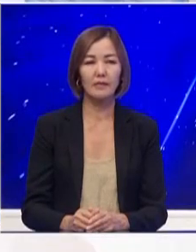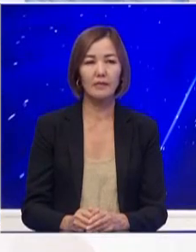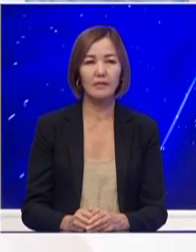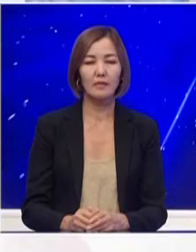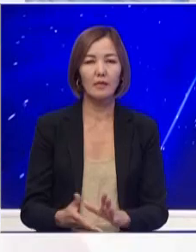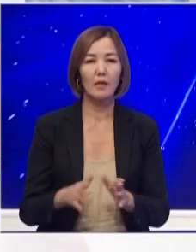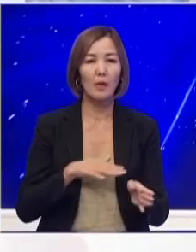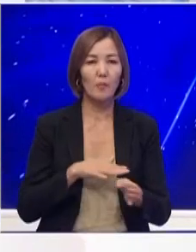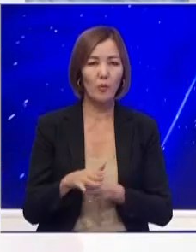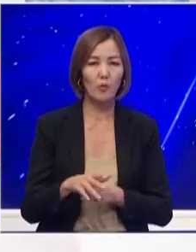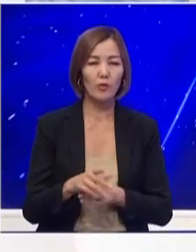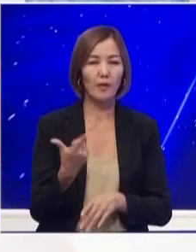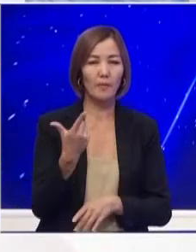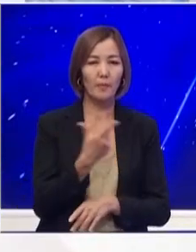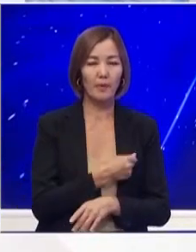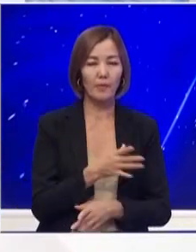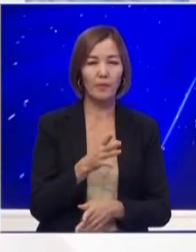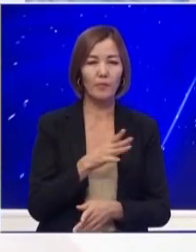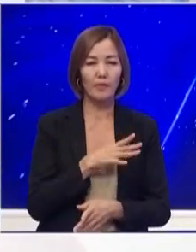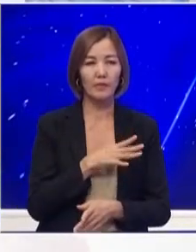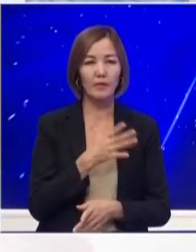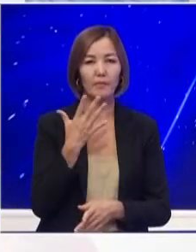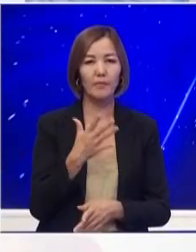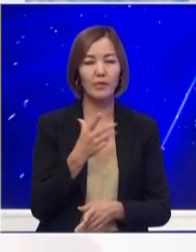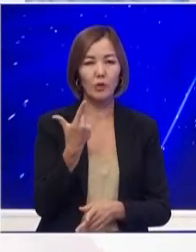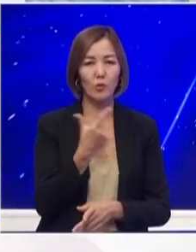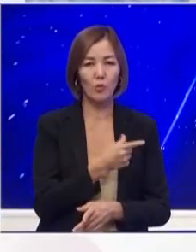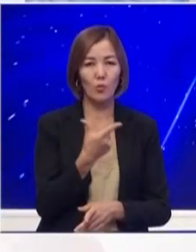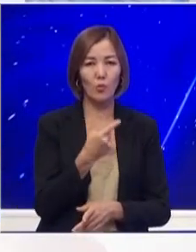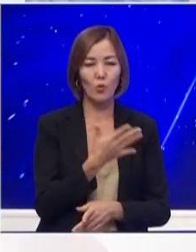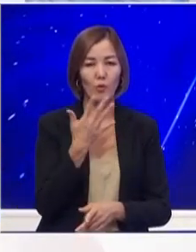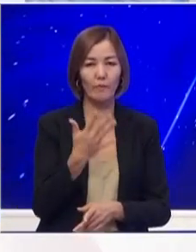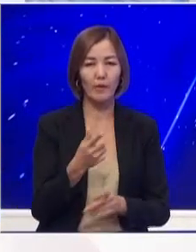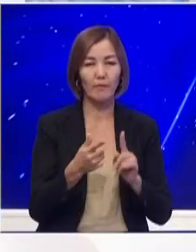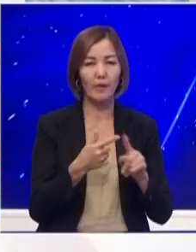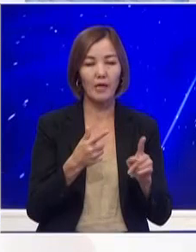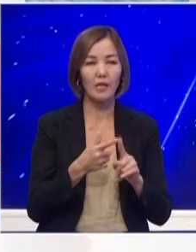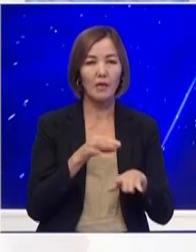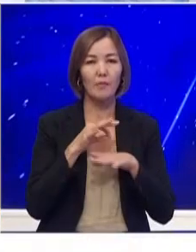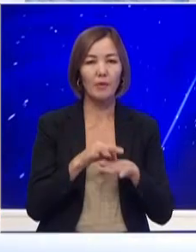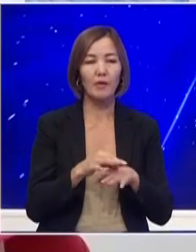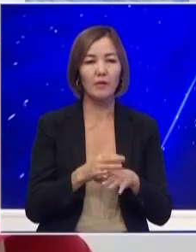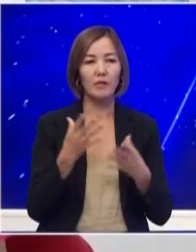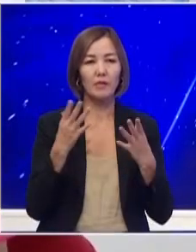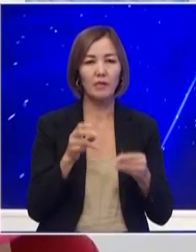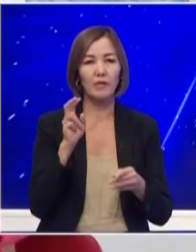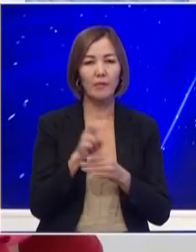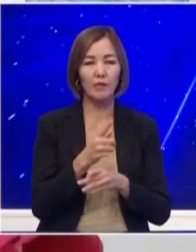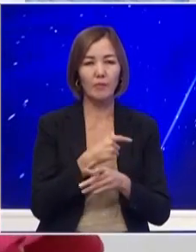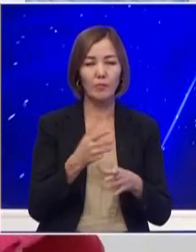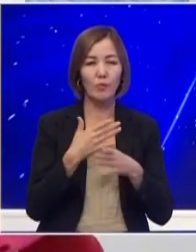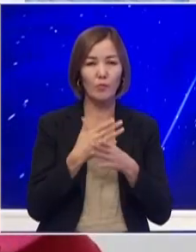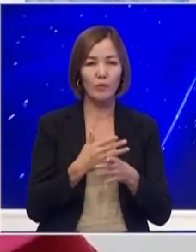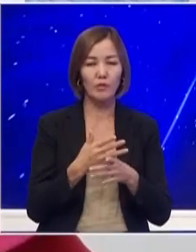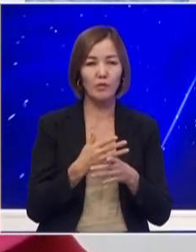Полный курс прививок для профилактики бешенства состоит из 5 уколов. Отмечу, что первая вакцинация проводится в день обращения за медицинской